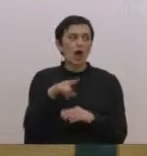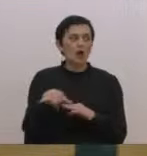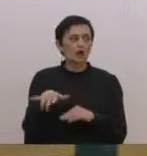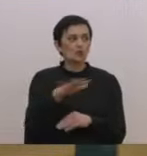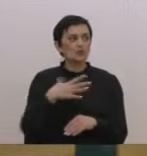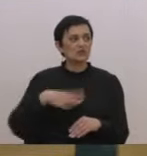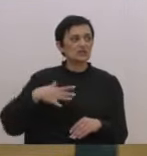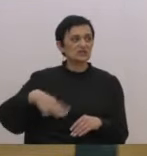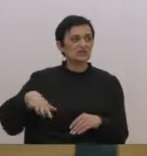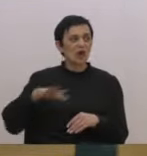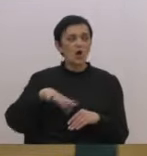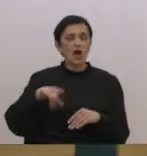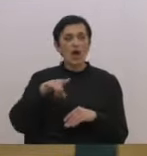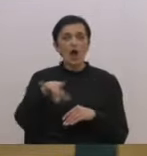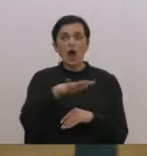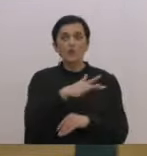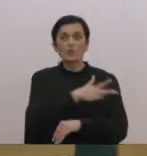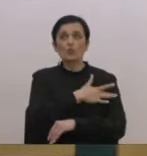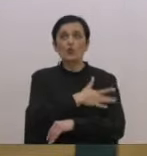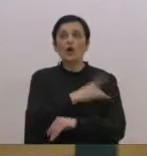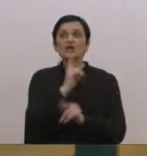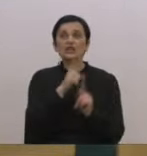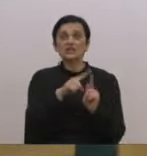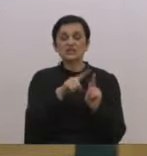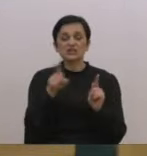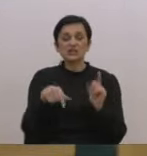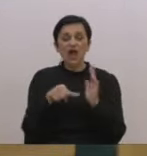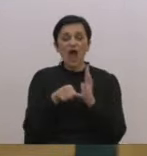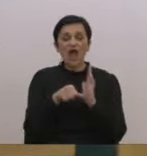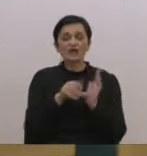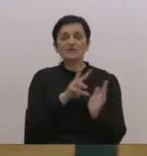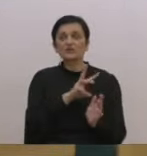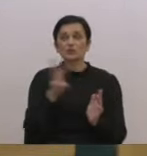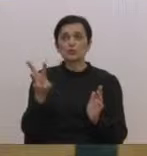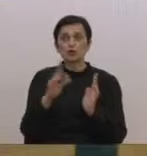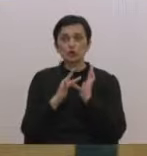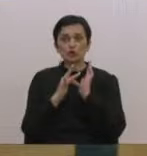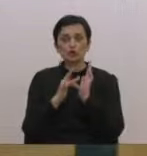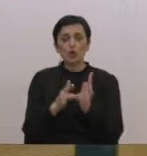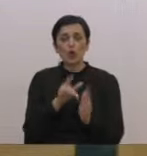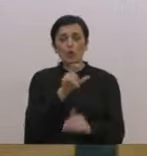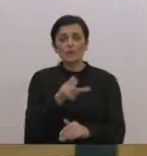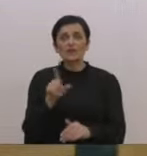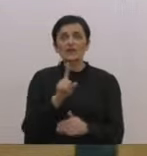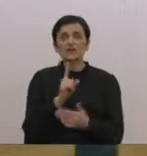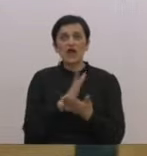საქართველოს აეროპორტები მოემსახურნენ წლის განმავლობაში 6 მილიონ გზავნილს, რაც არის